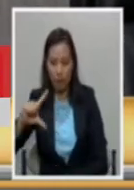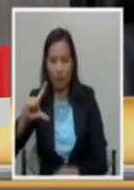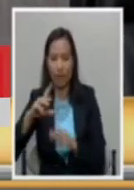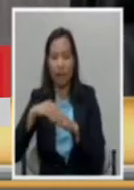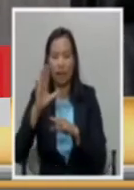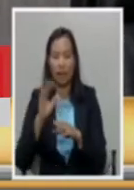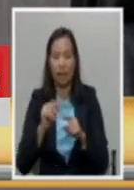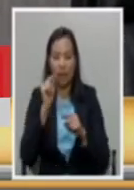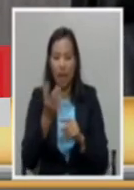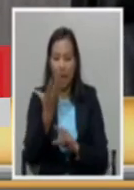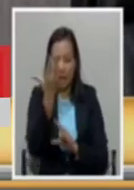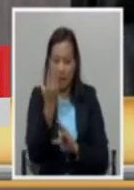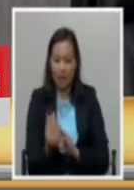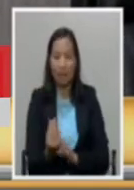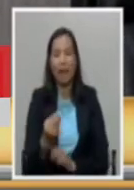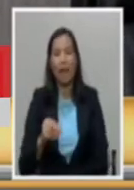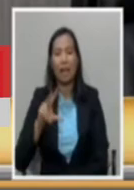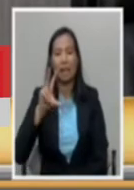ณ